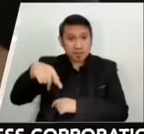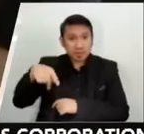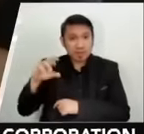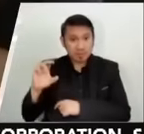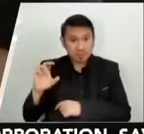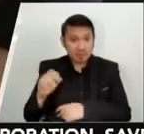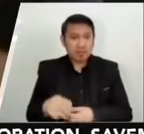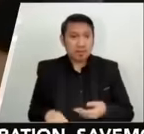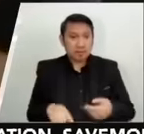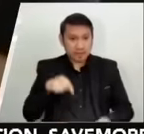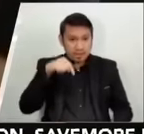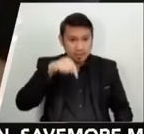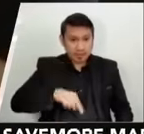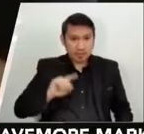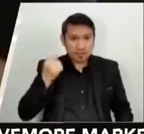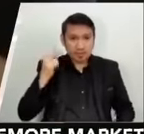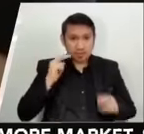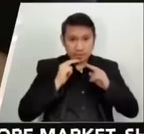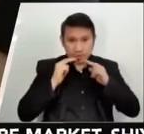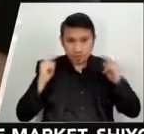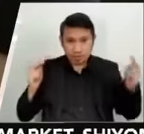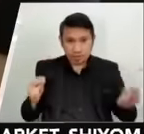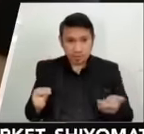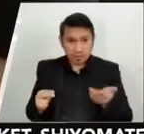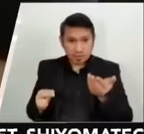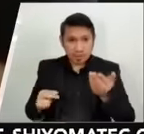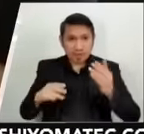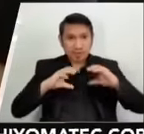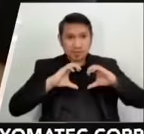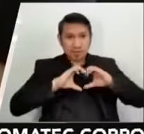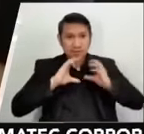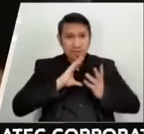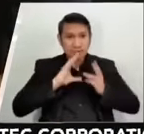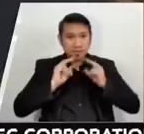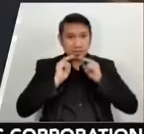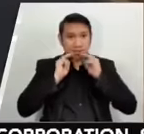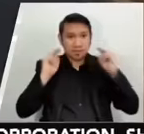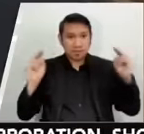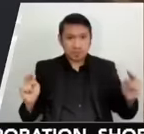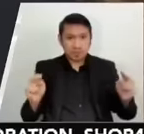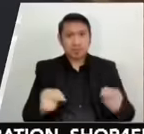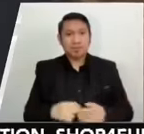sa nima refran para sa GMA integrated news sa dalawang